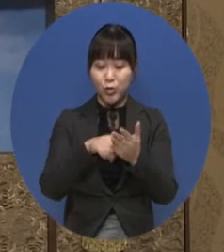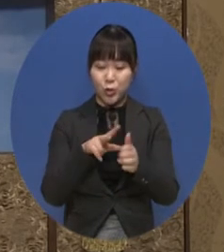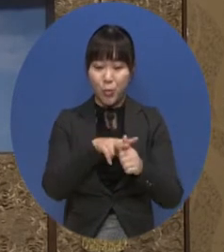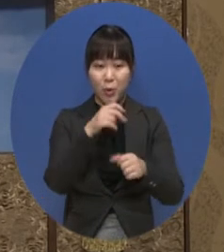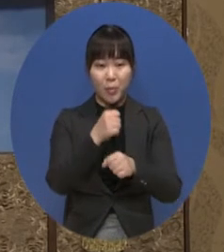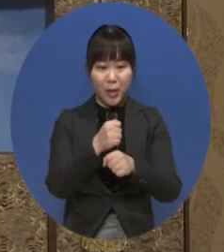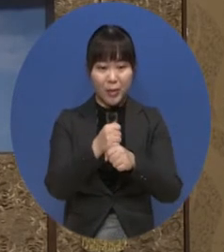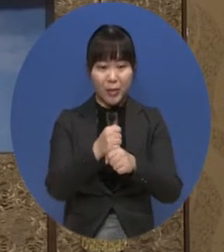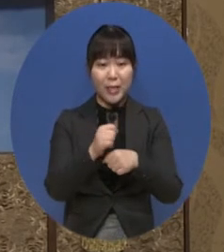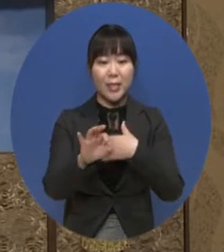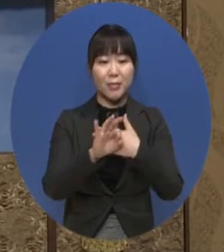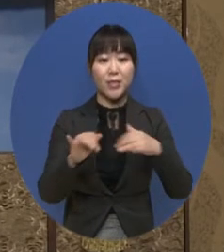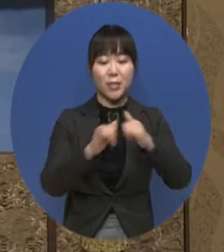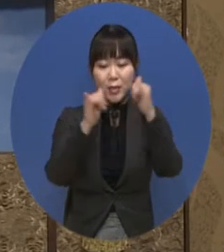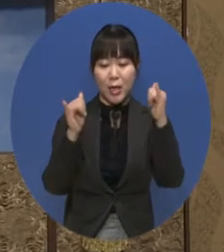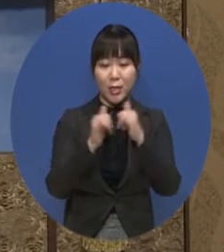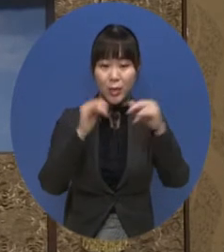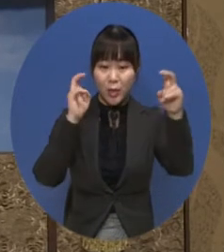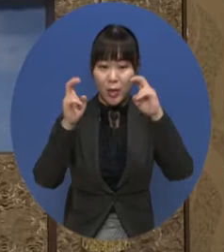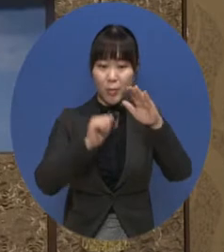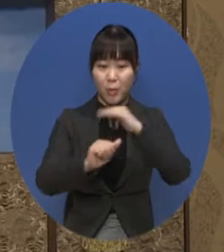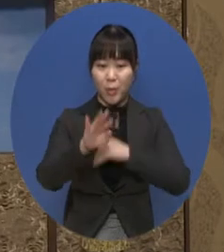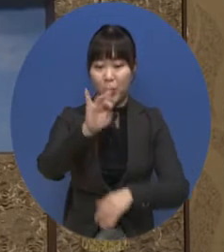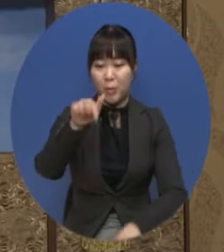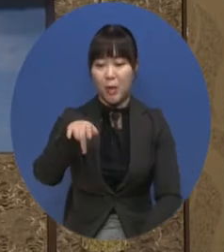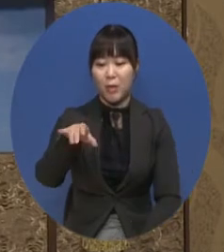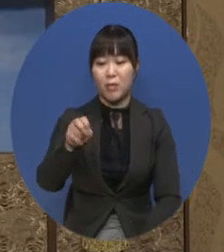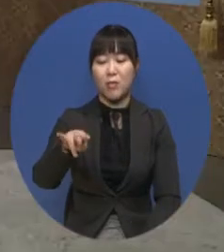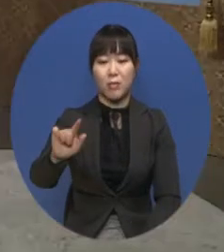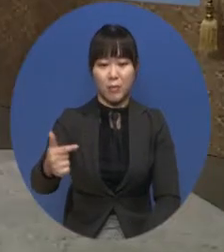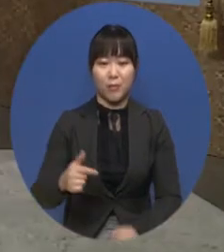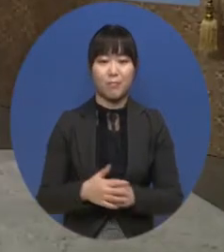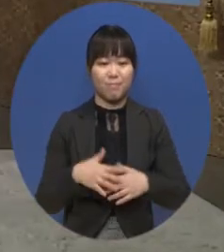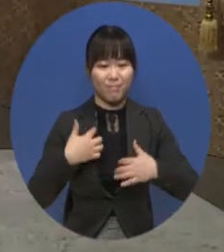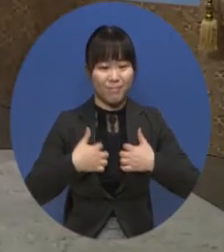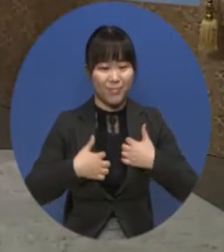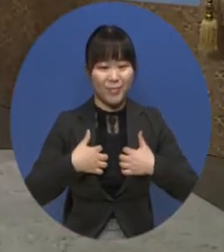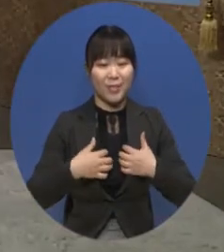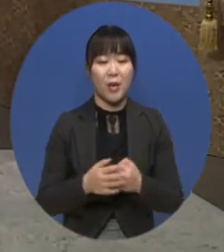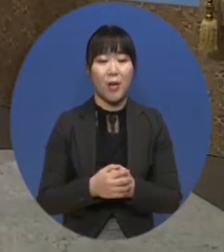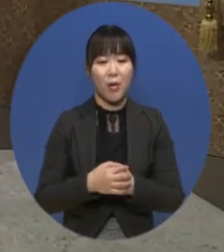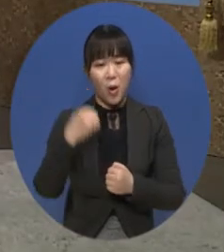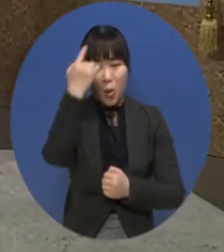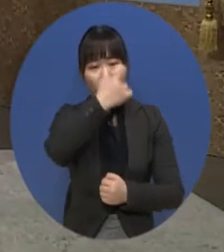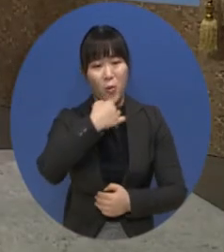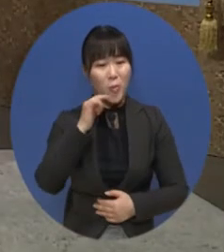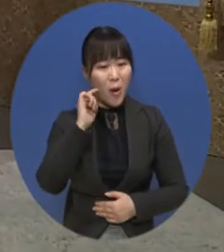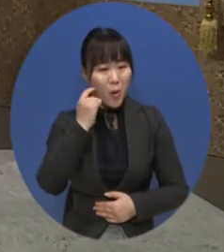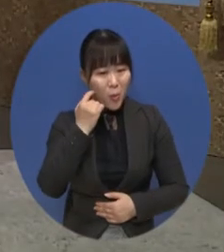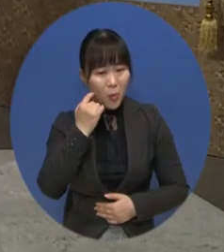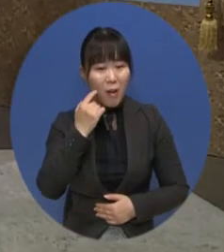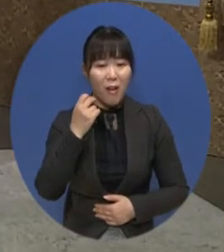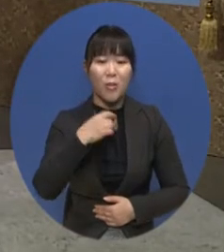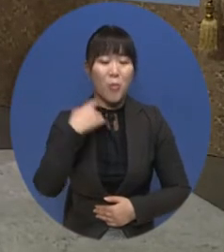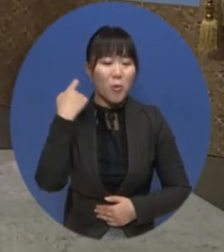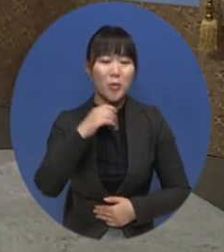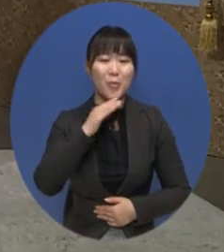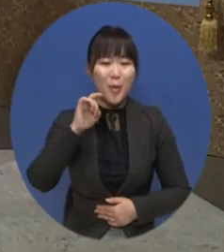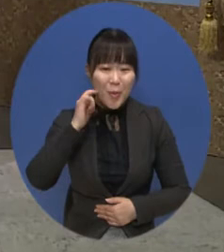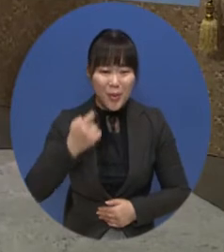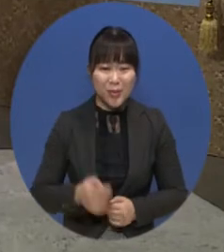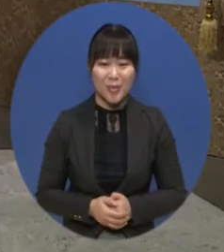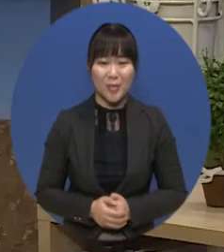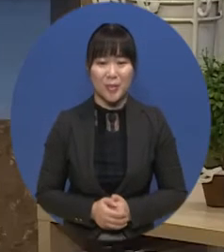만드는 예비사회적 기업 대표 백정현입니다. 네, 반갑습니다. 얼굴만 고우신 줄 알았는데 목소리도 정말